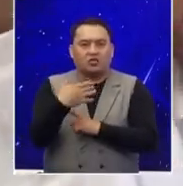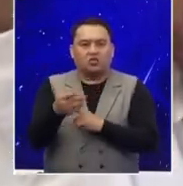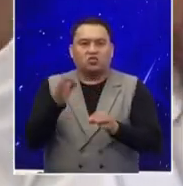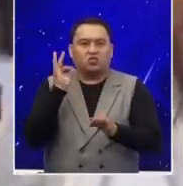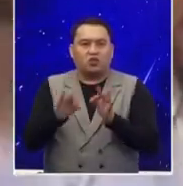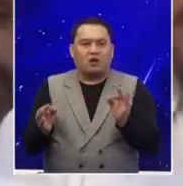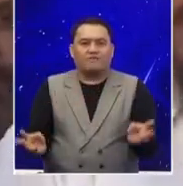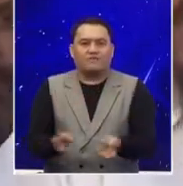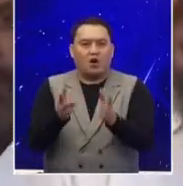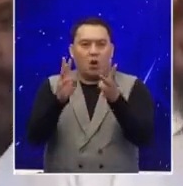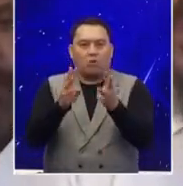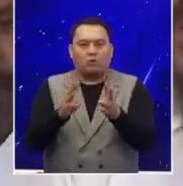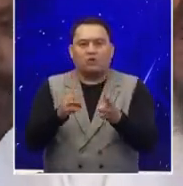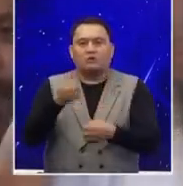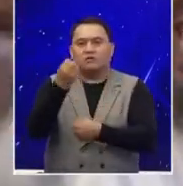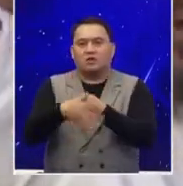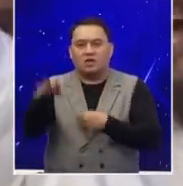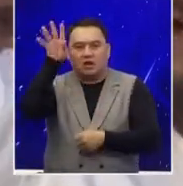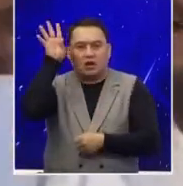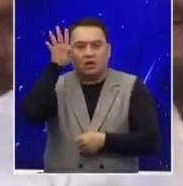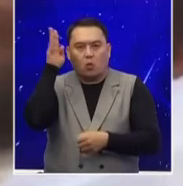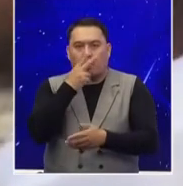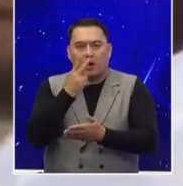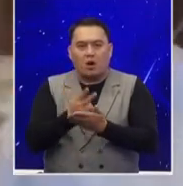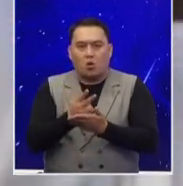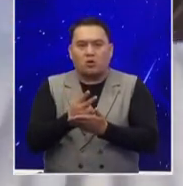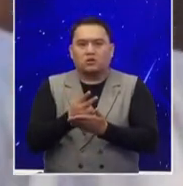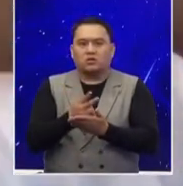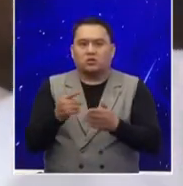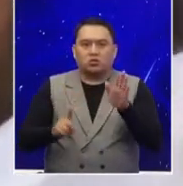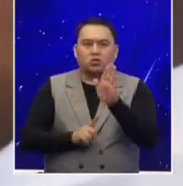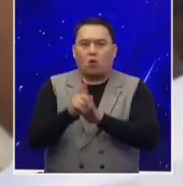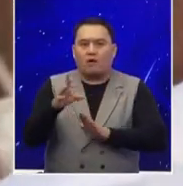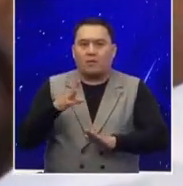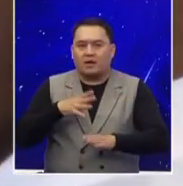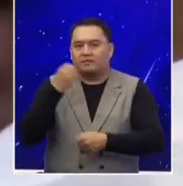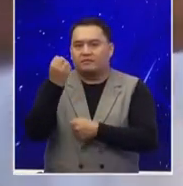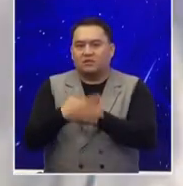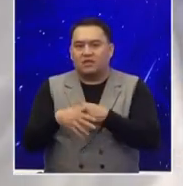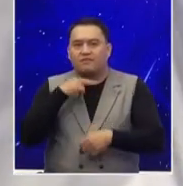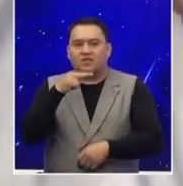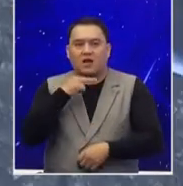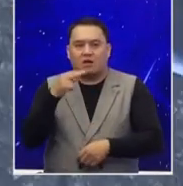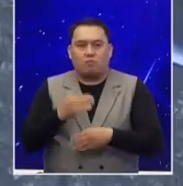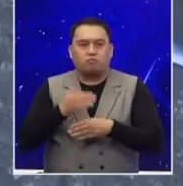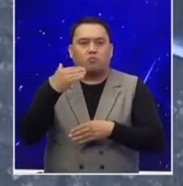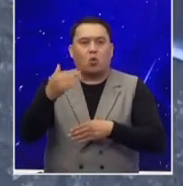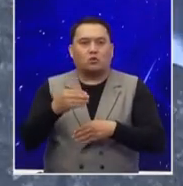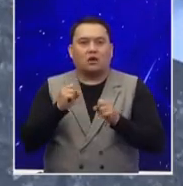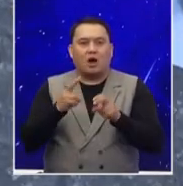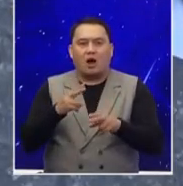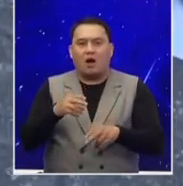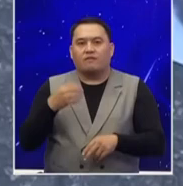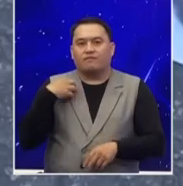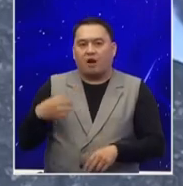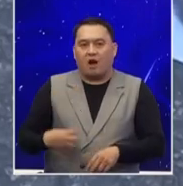сжигали и манифестанты в Тегеране. Вопрос о публикации карикатур снова оказался в центре внимания после того, как во